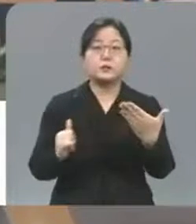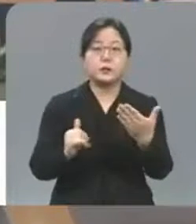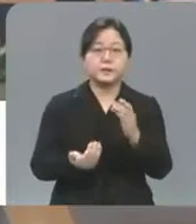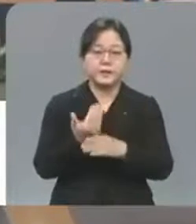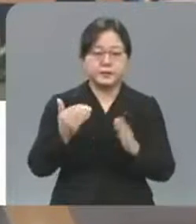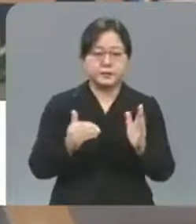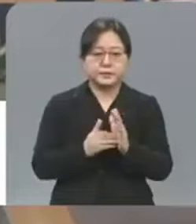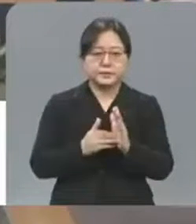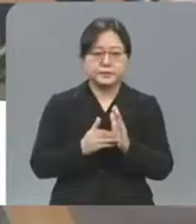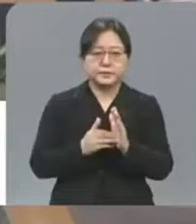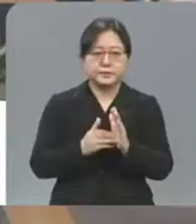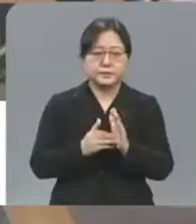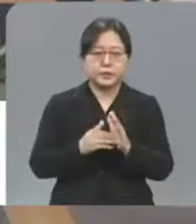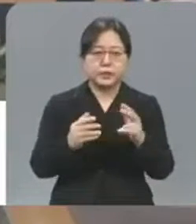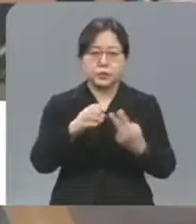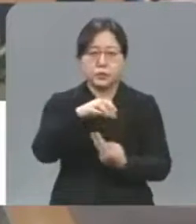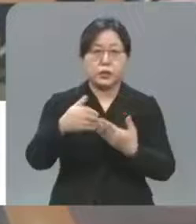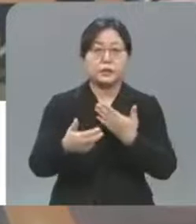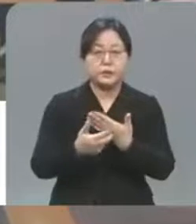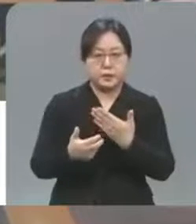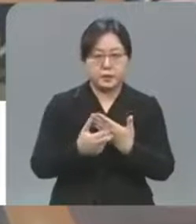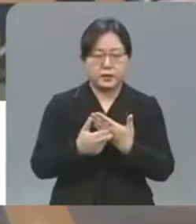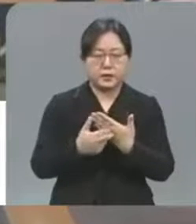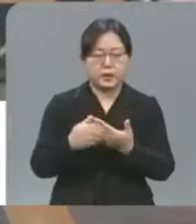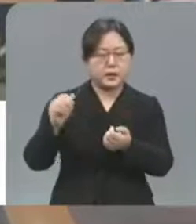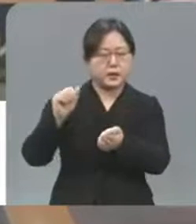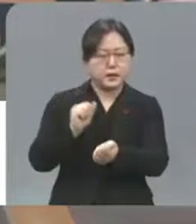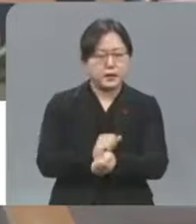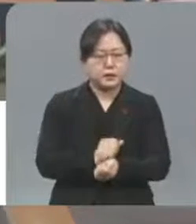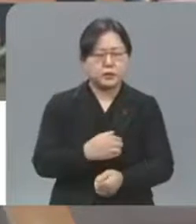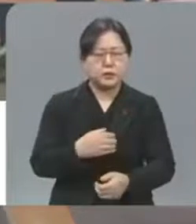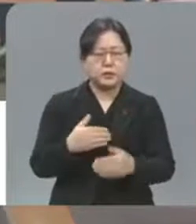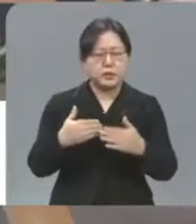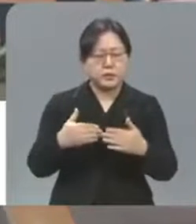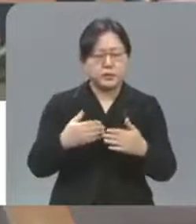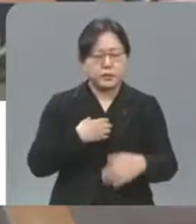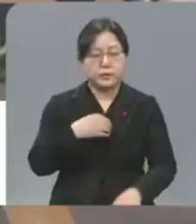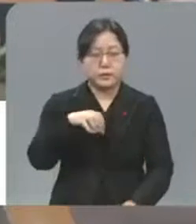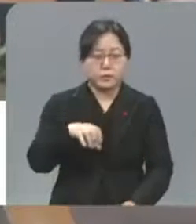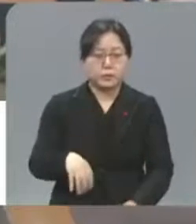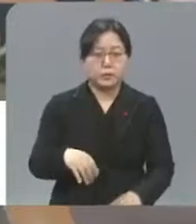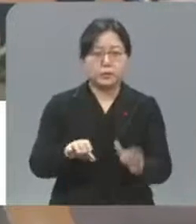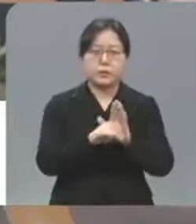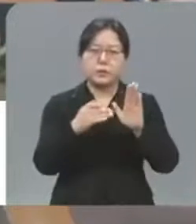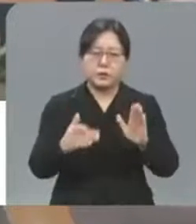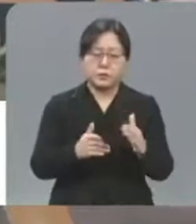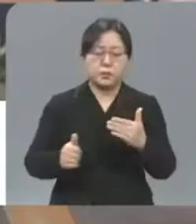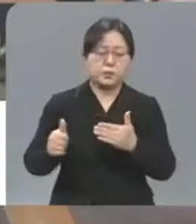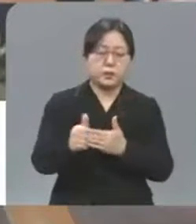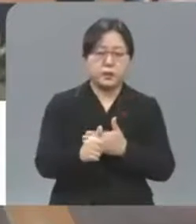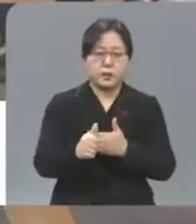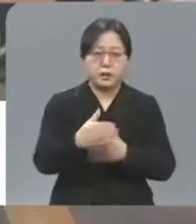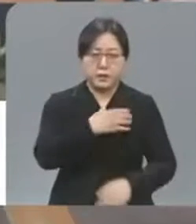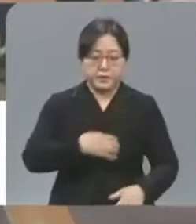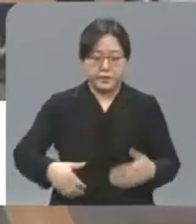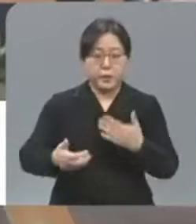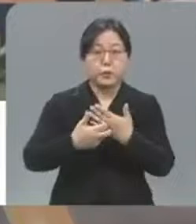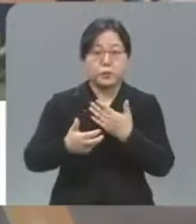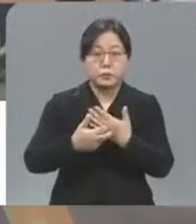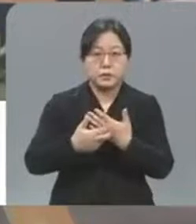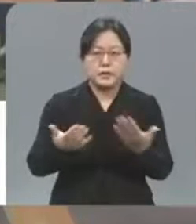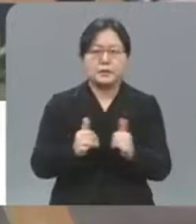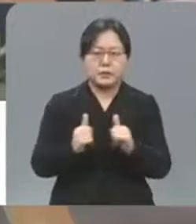발생했습니다 요양병원을 비롯한 감염 취약 시설 뿐만 아니라 그런가 1구 최일선 을 담당하는 보건소